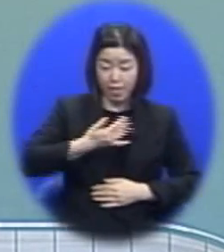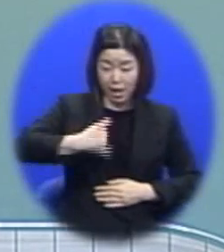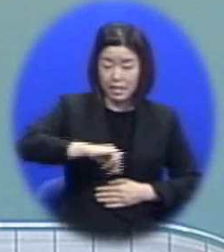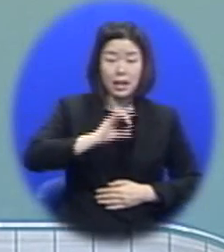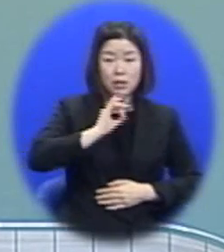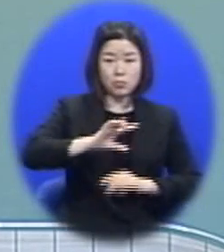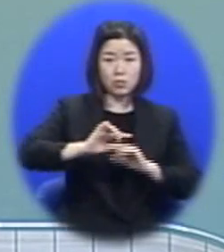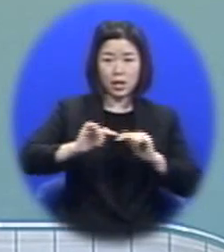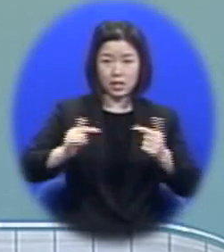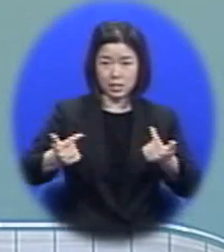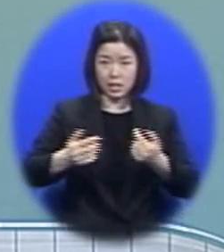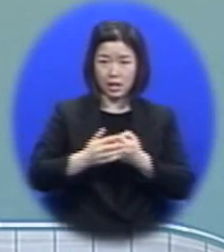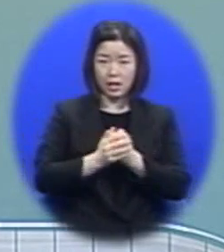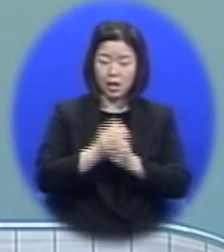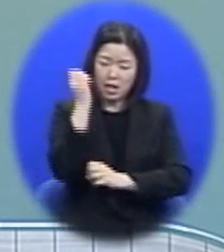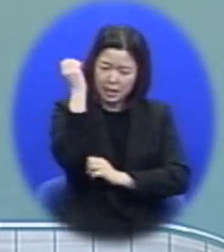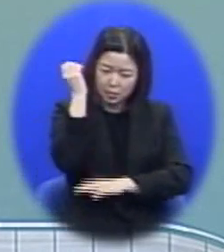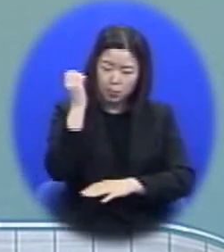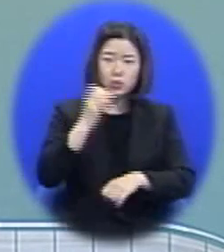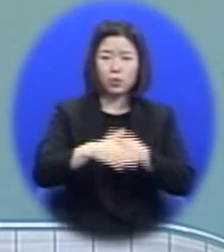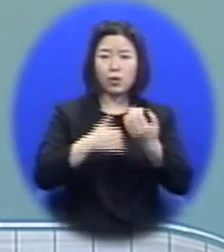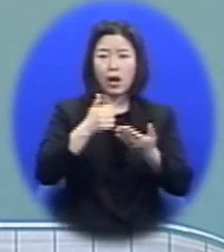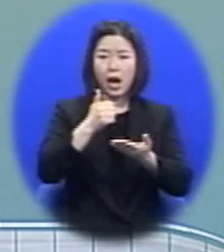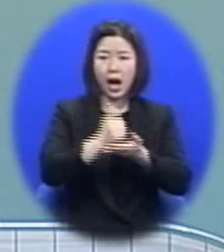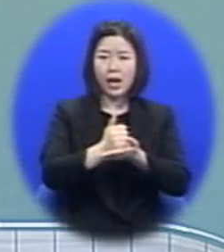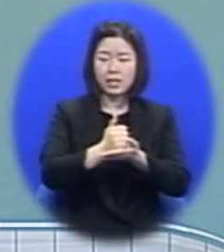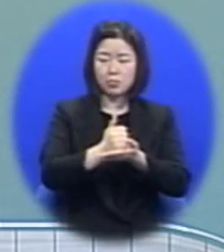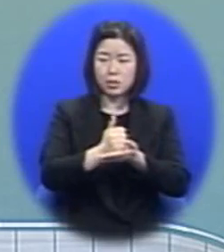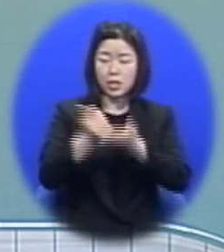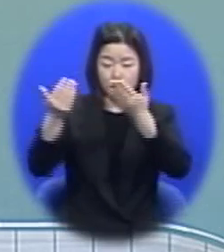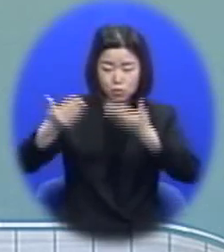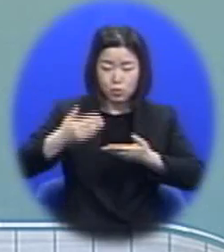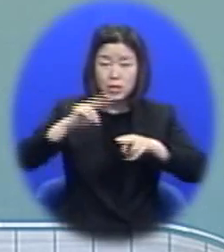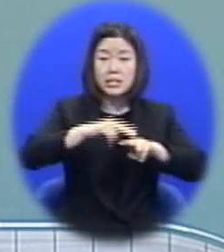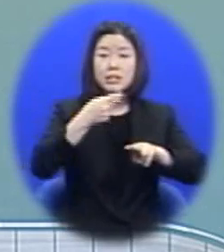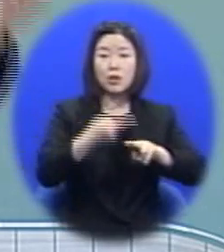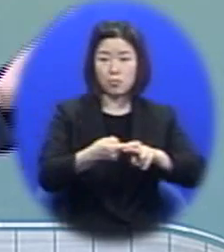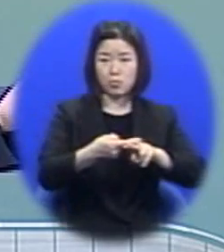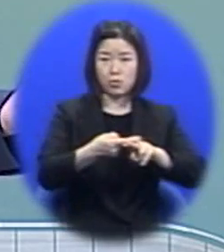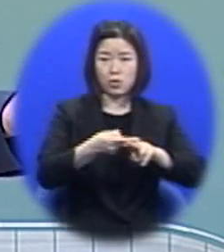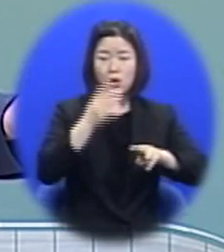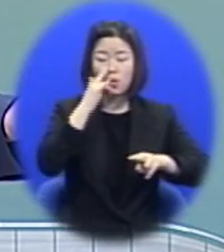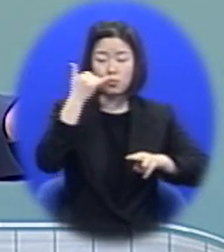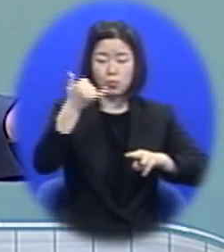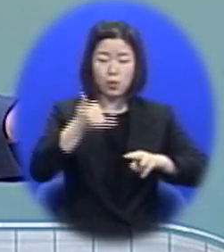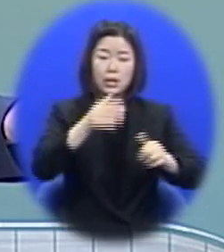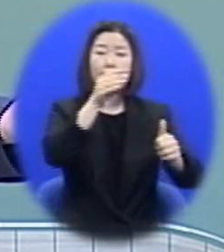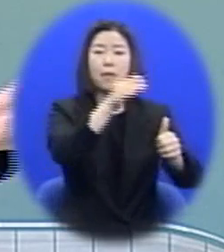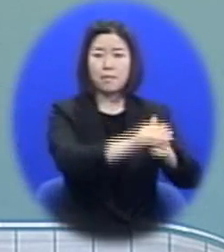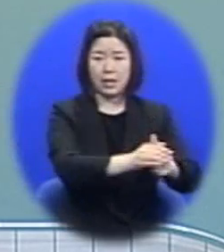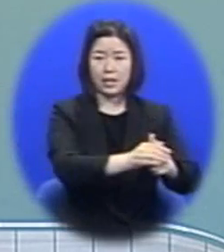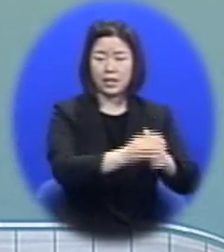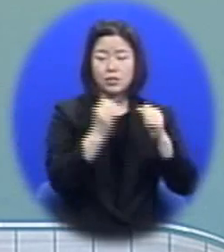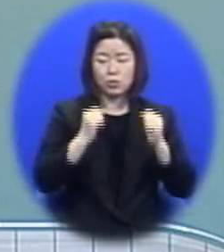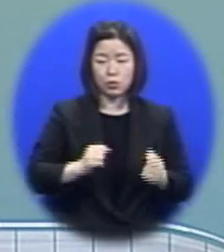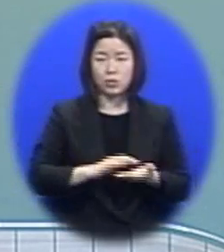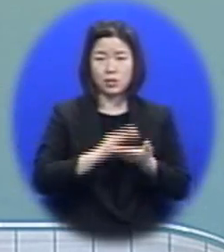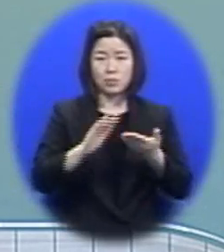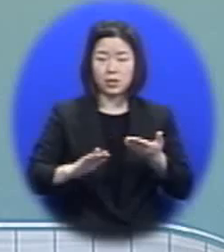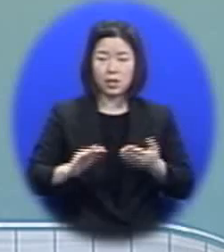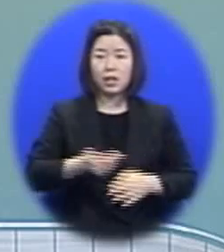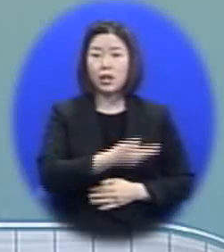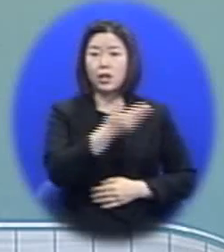우리 자녀는 근본적으로 하나님께서 주신 선물일 뿐이고 부모에게 맡긴 존재입니다 여러분